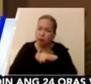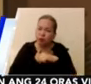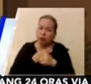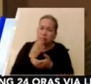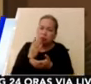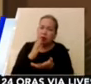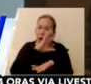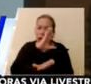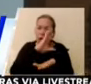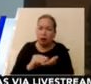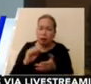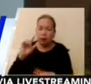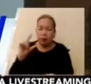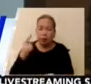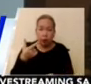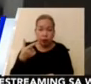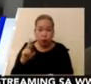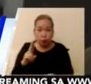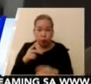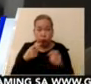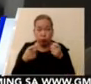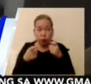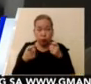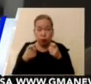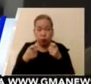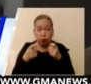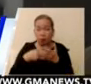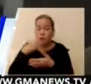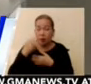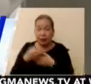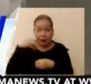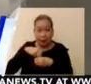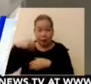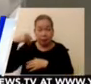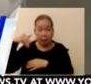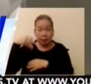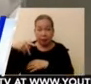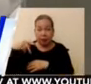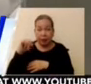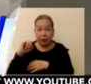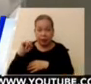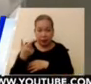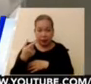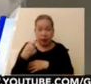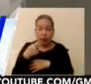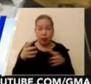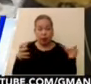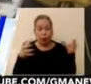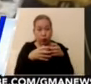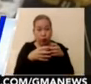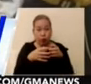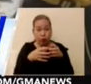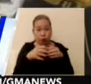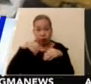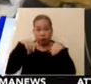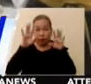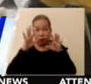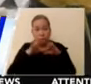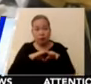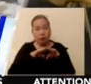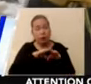Control Project ng Pasig City. At itong quitters club nila, baka pwede rin daw magkaroon ng Vape Quitter